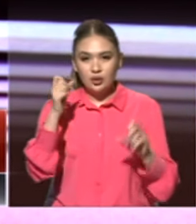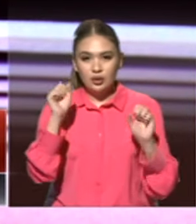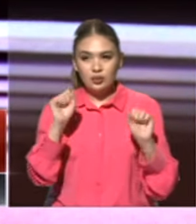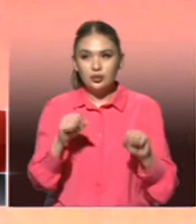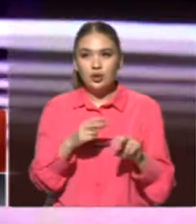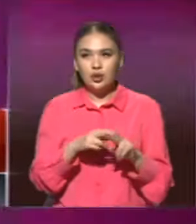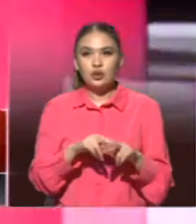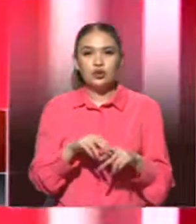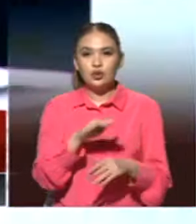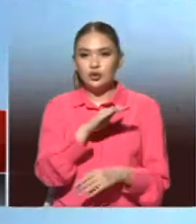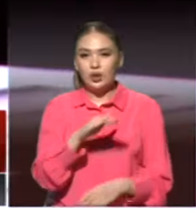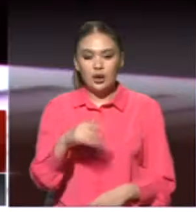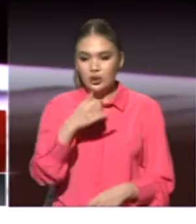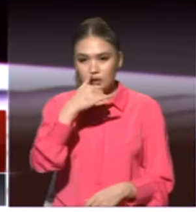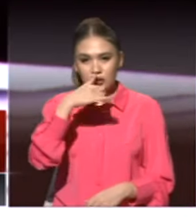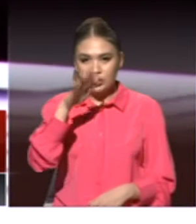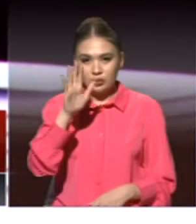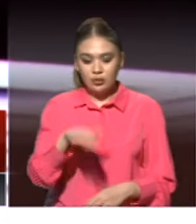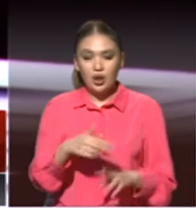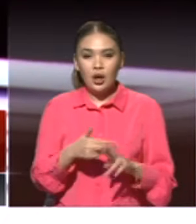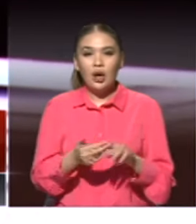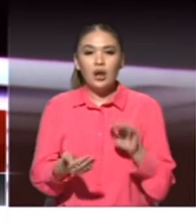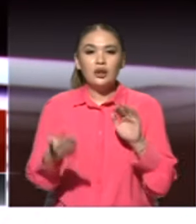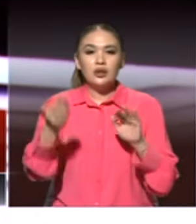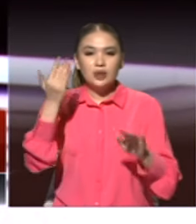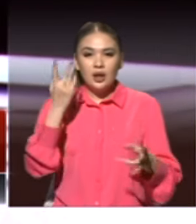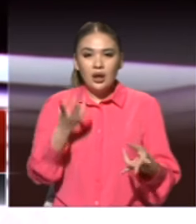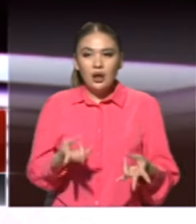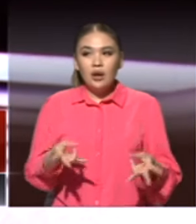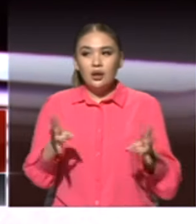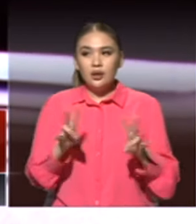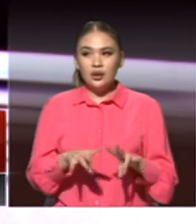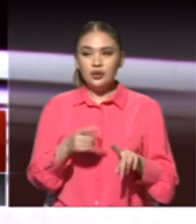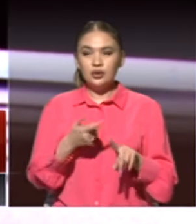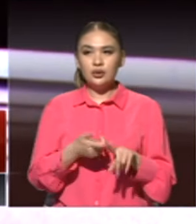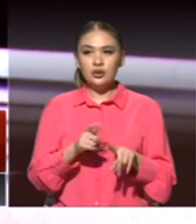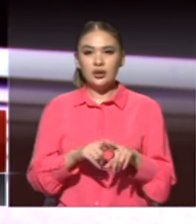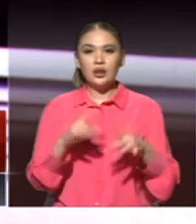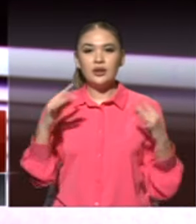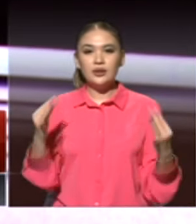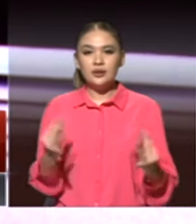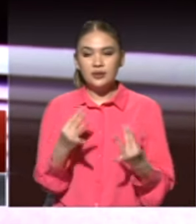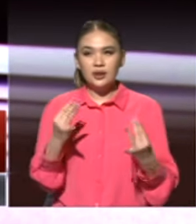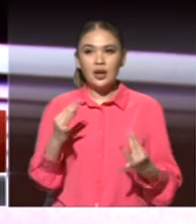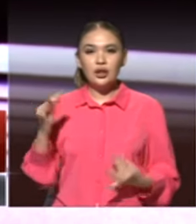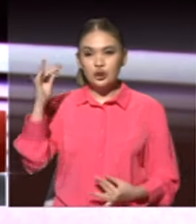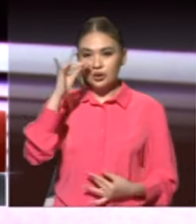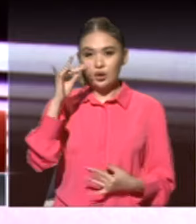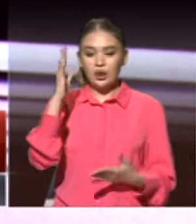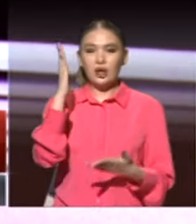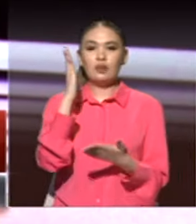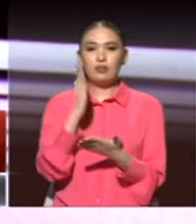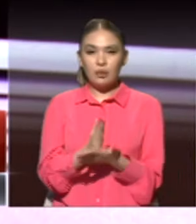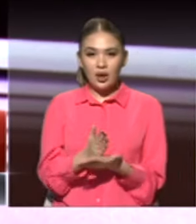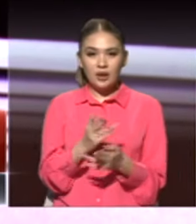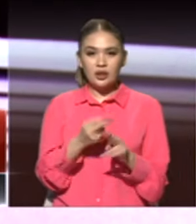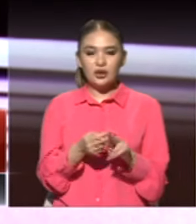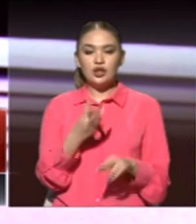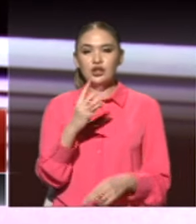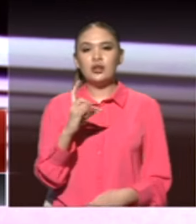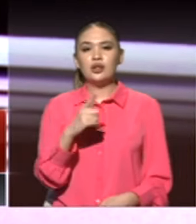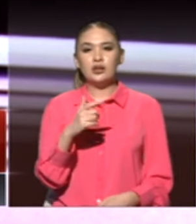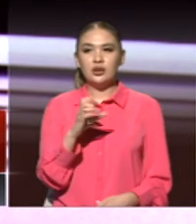мүлдем болмайды. Алдыңғы замандардан қалған өте бір қызық-қызық калька историялар бар. Шыңғыс